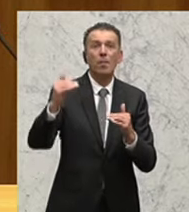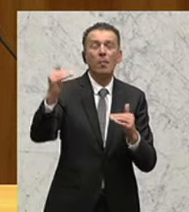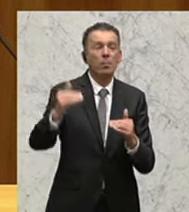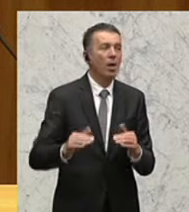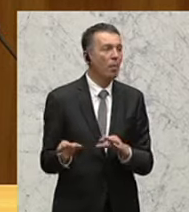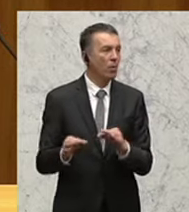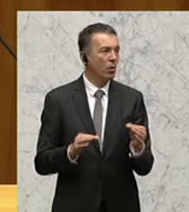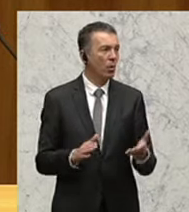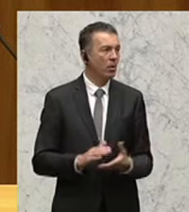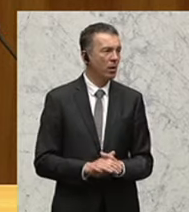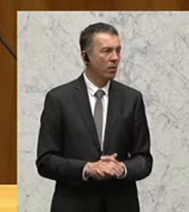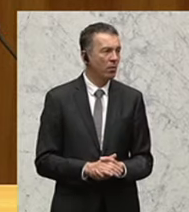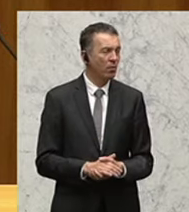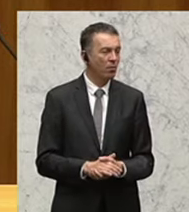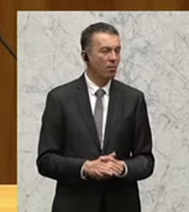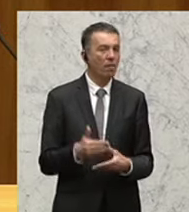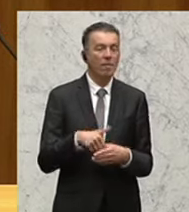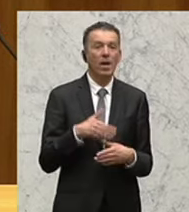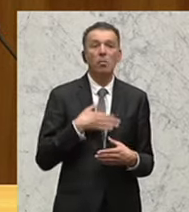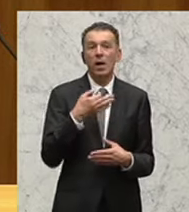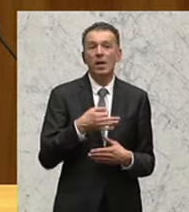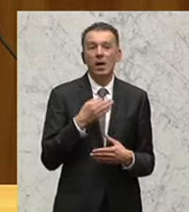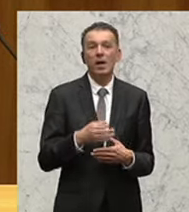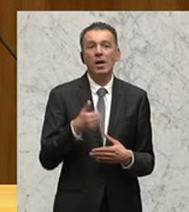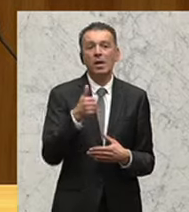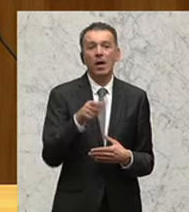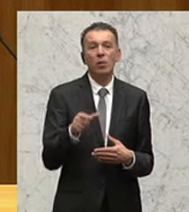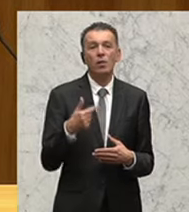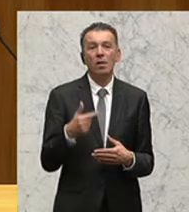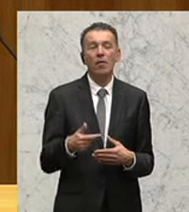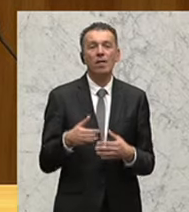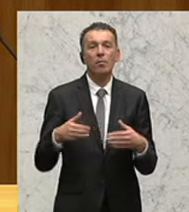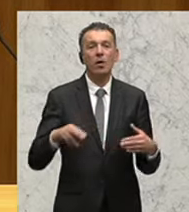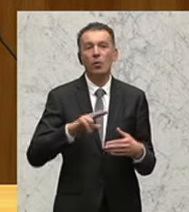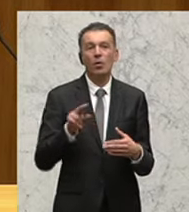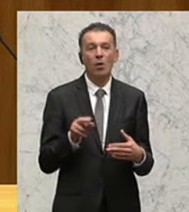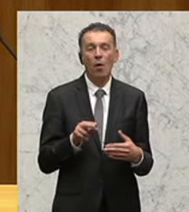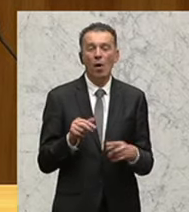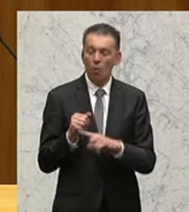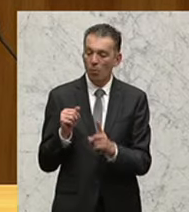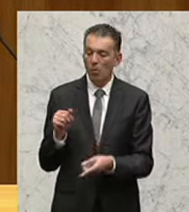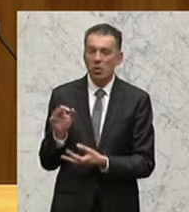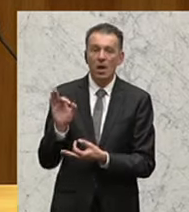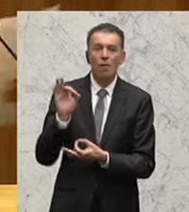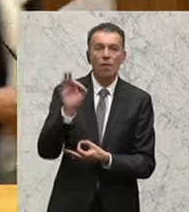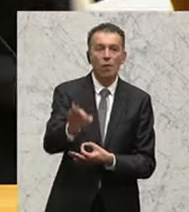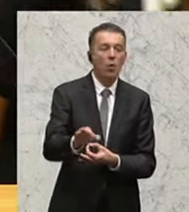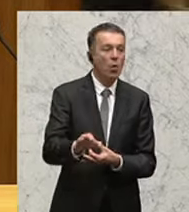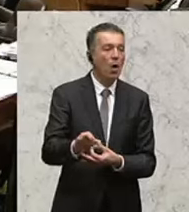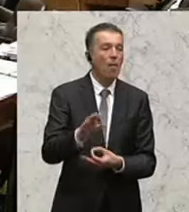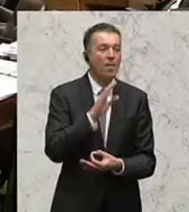Und das heißt, dass alleine schon während meiner Rede knapp 120 Millionen Euro aus dem Budget in Pensionen geflossen sind. Danke.